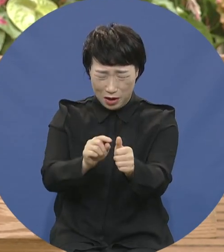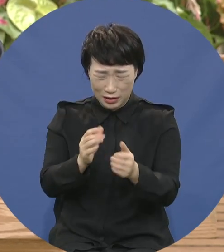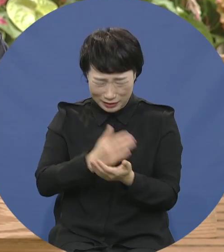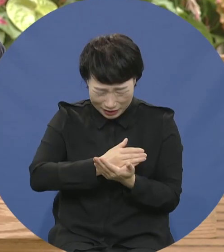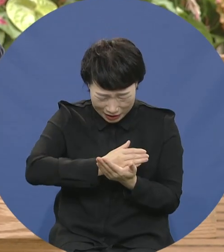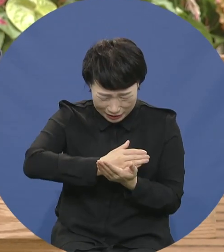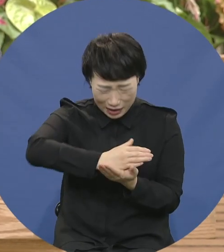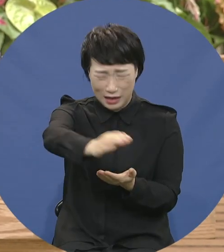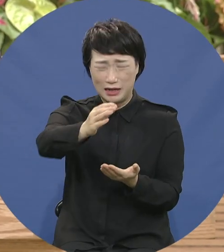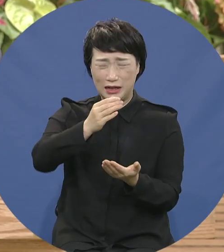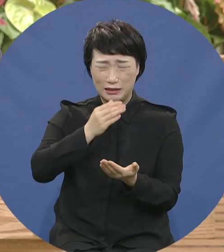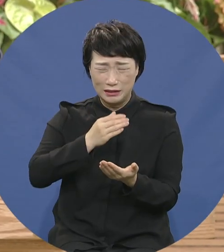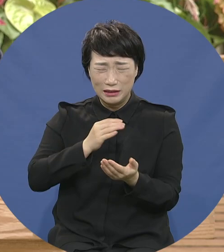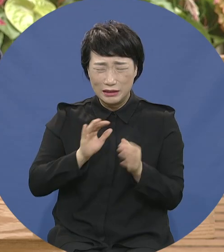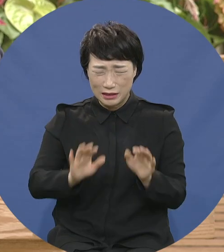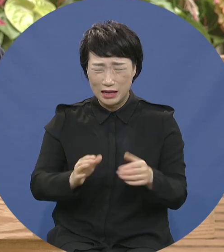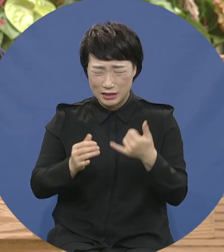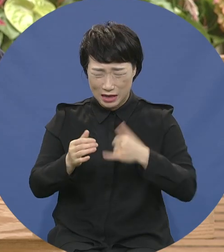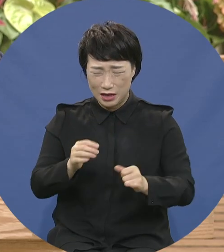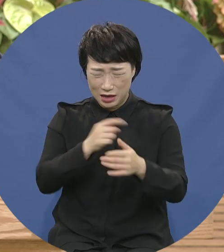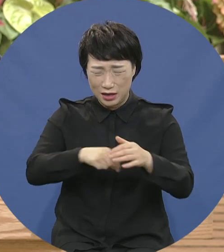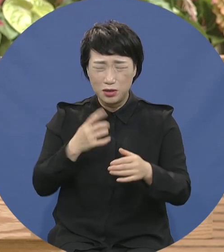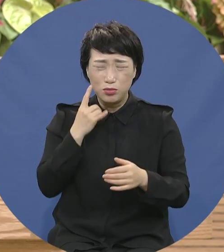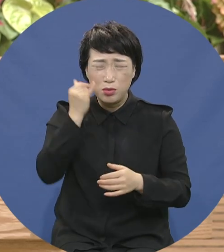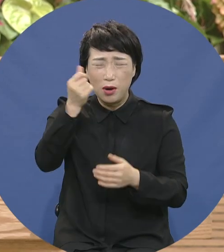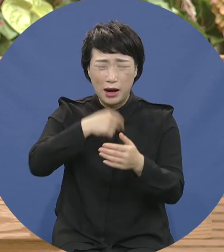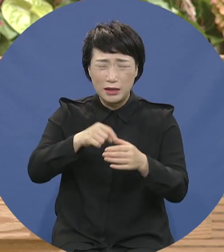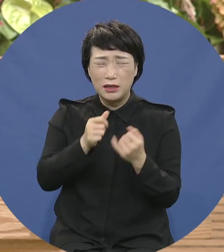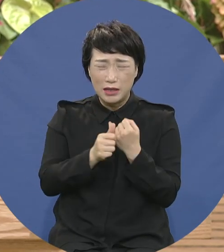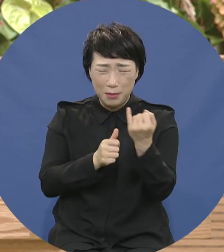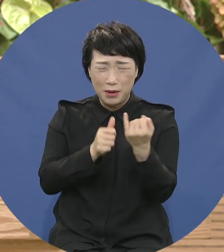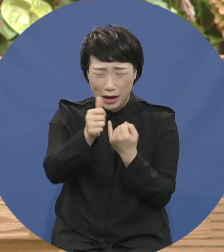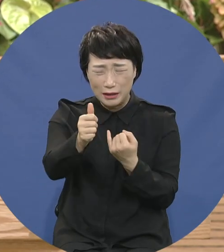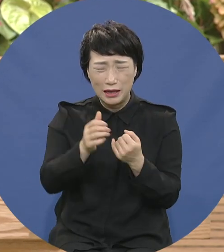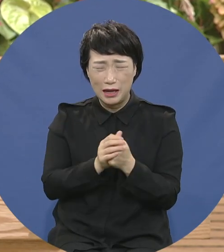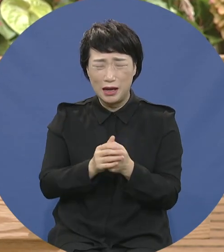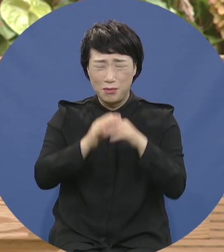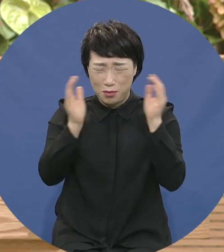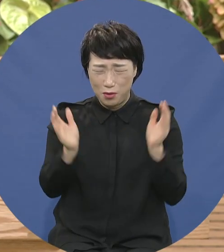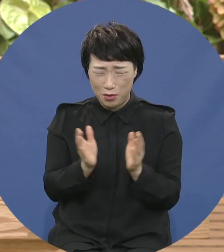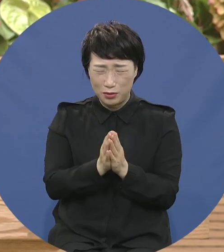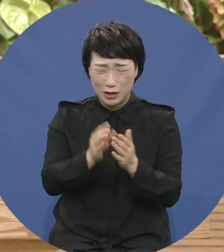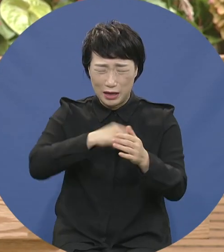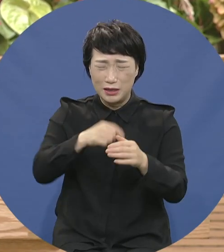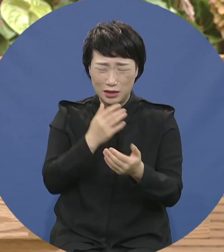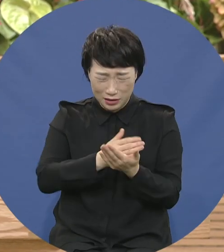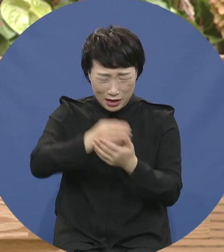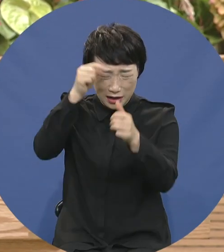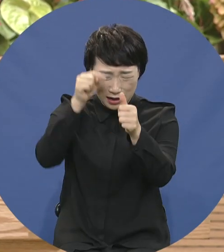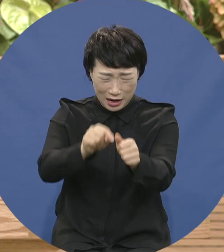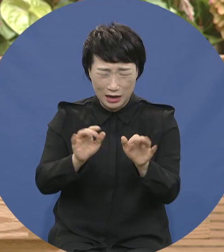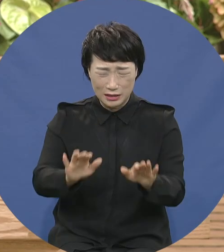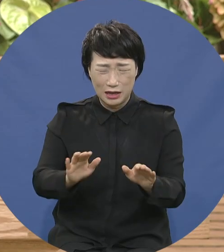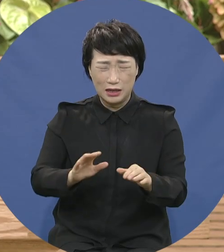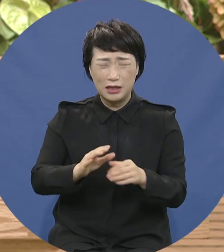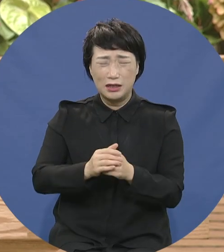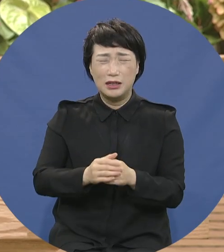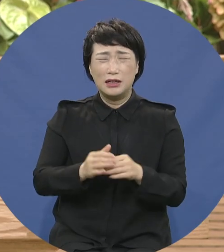명하노니 떠나가라. 자녀에게서 부모에게서 남편에게서 아내에게서 모두 다 떠나가라.